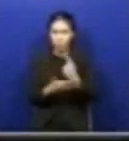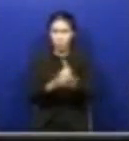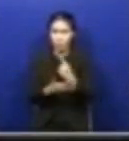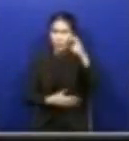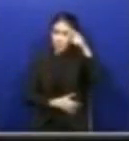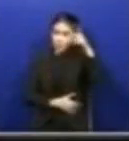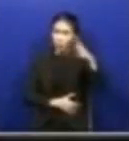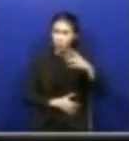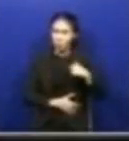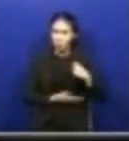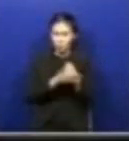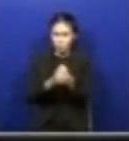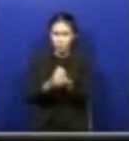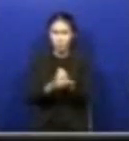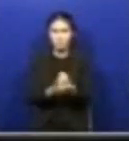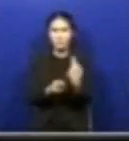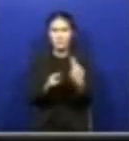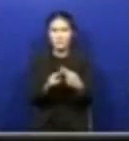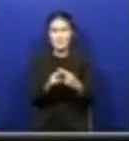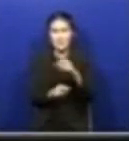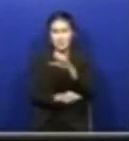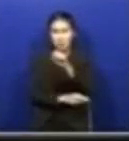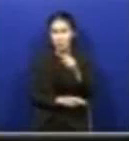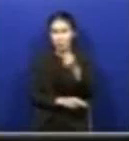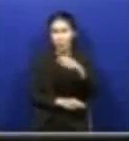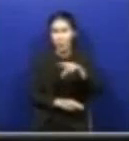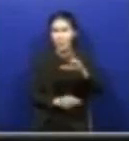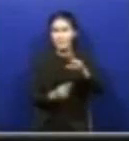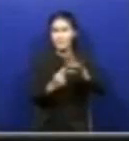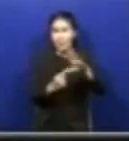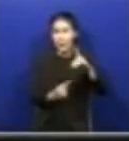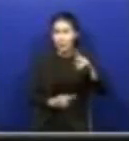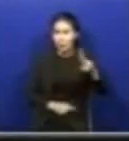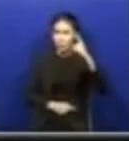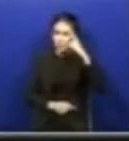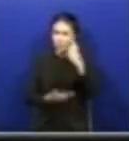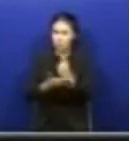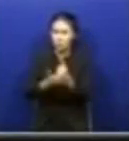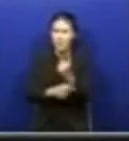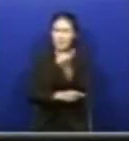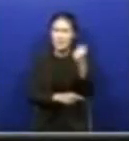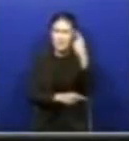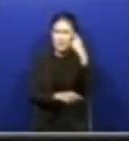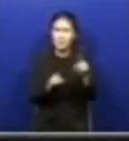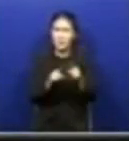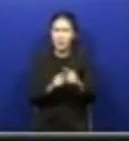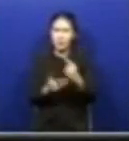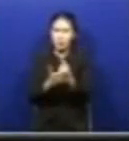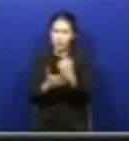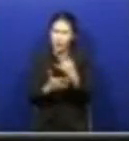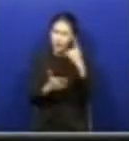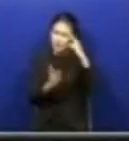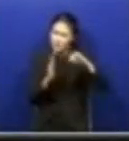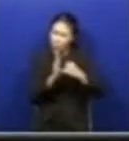คุณปรารอนอภิปรายผมคิดว่าผู้แทนคนอื่นก็คิดเหมือนกันวันก่อนผู้แทนอะไรจากเชียงใหม่ว่าโร